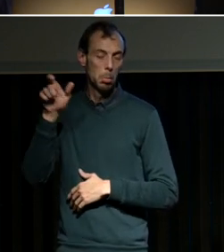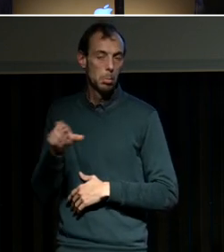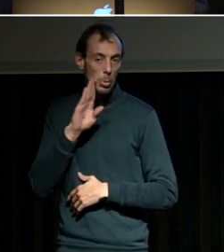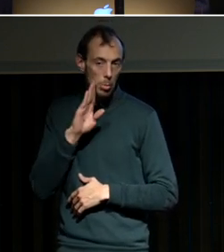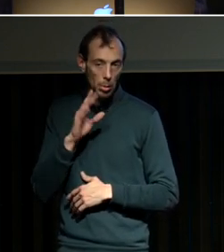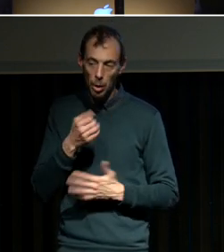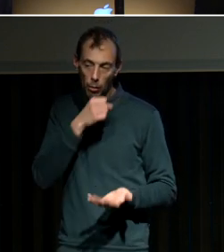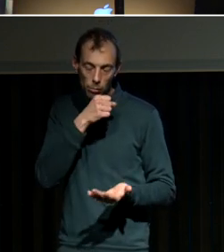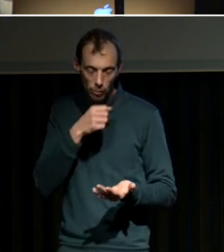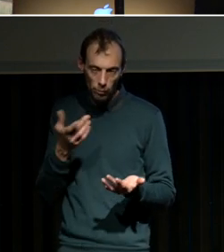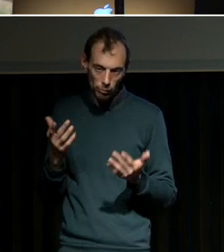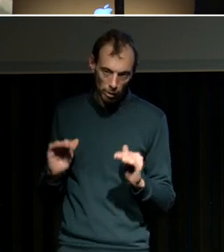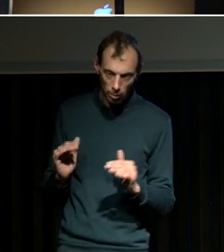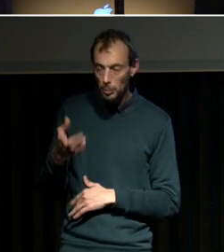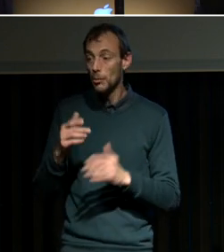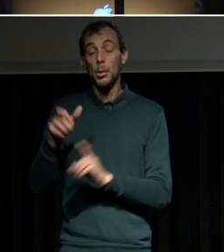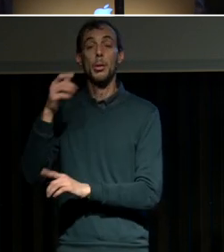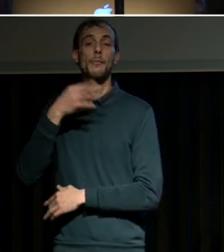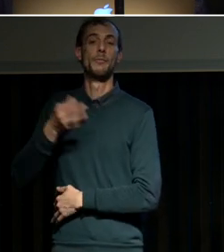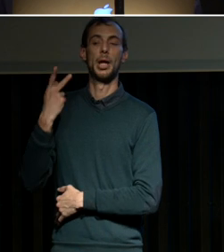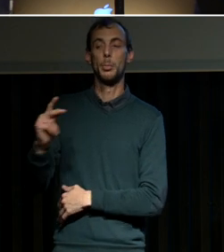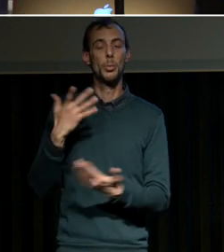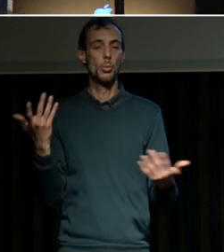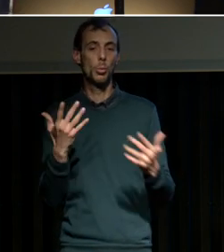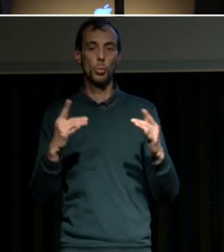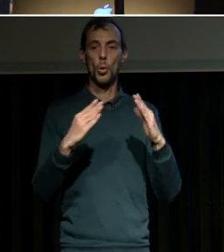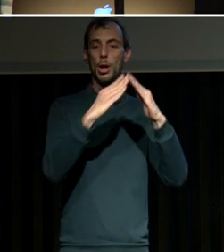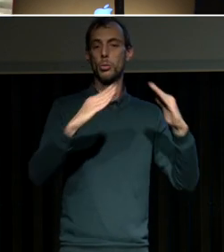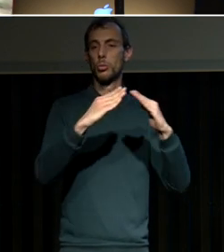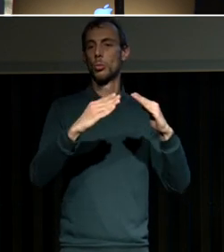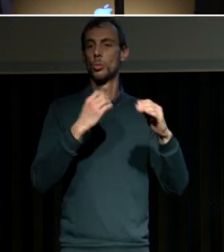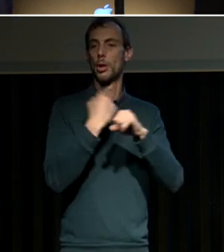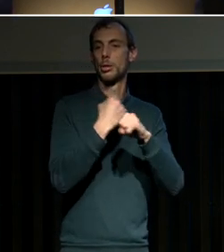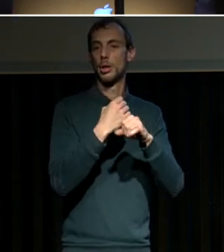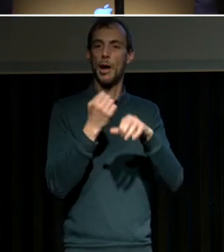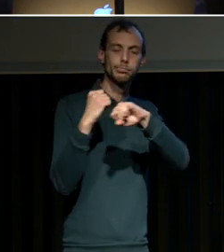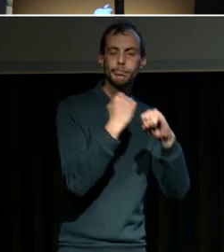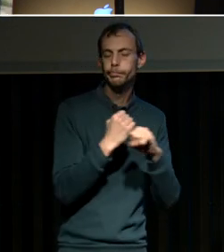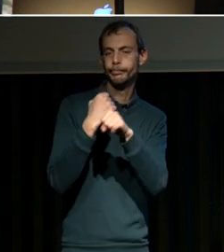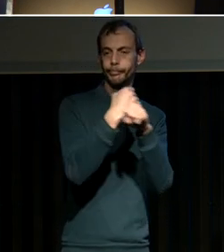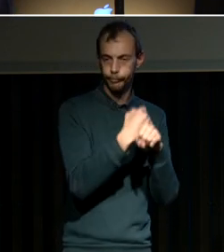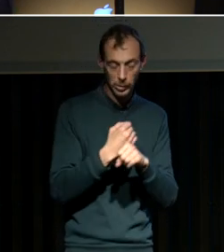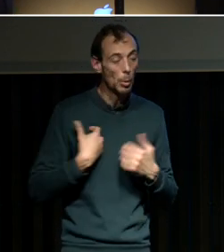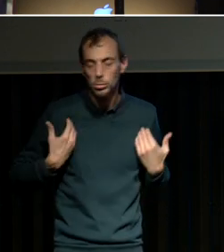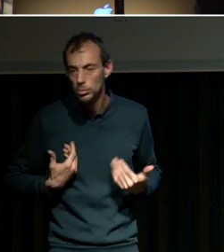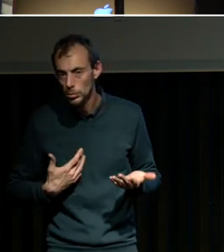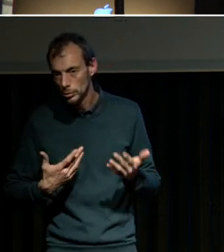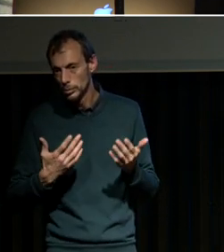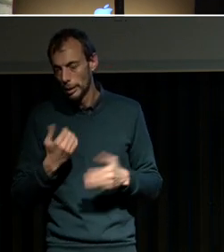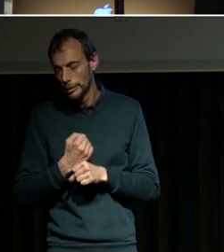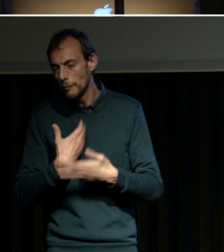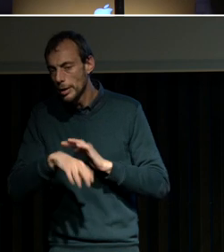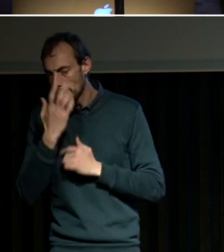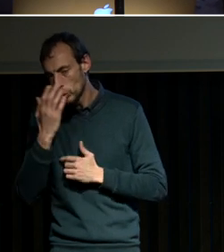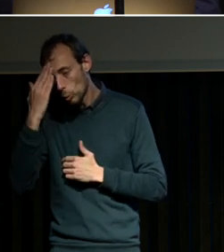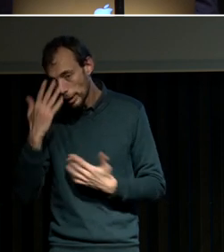une maman. Son fils charpentier était tombé d'un toit. Il s'était disséqué. Bon, après, je suis réanimateur, donc je connais un peu aussi ce genre d'histoire. Il est tombé de haut, il a disséqué ses